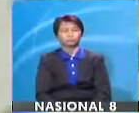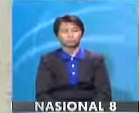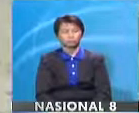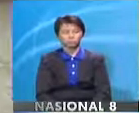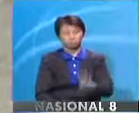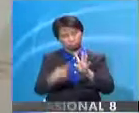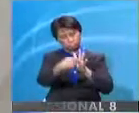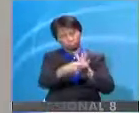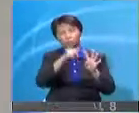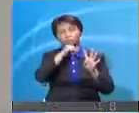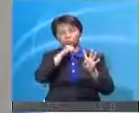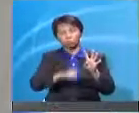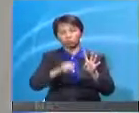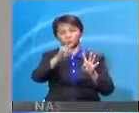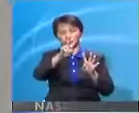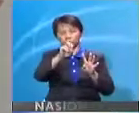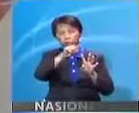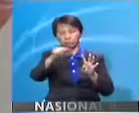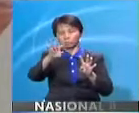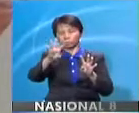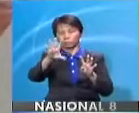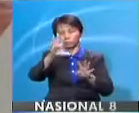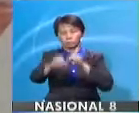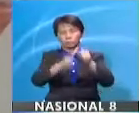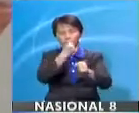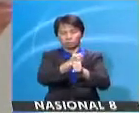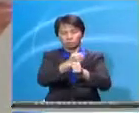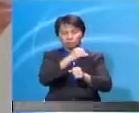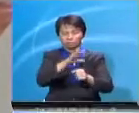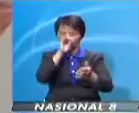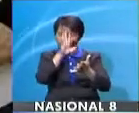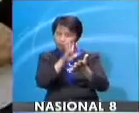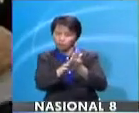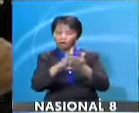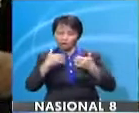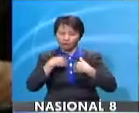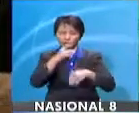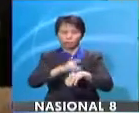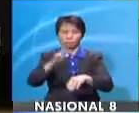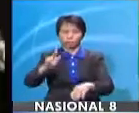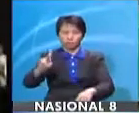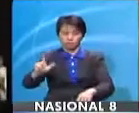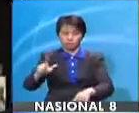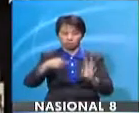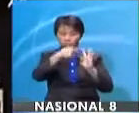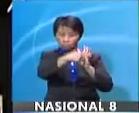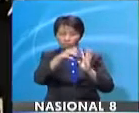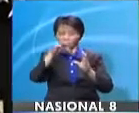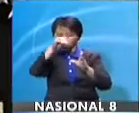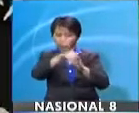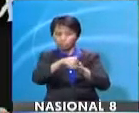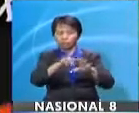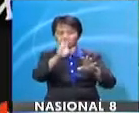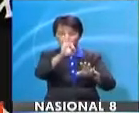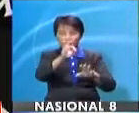Kesemua suspek berusia lingkungan 20 hingga 45 tahun dan dipercayai berada di ibu negara. Mereka terlibat dalam